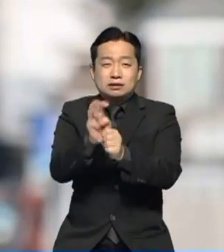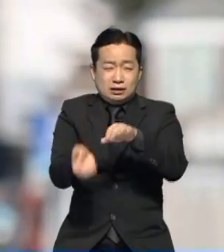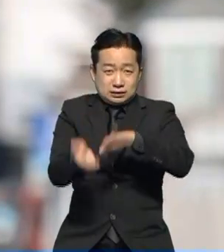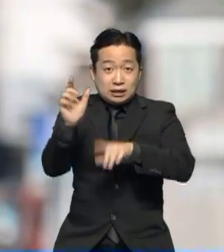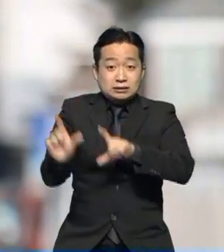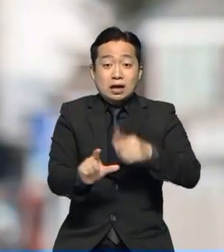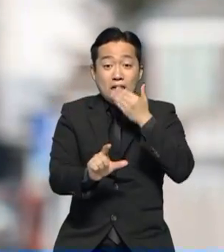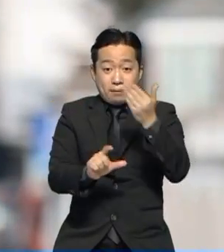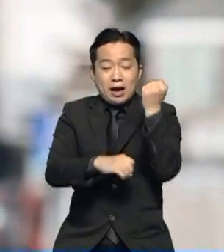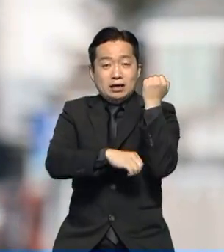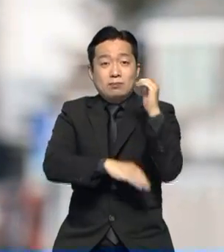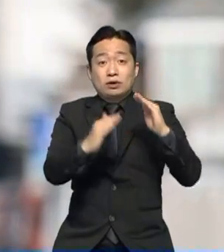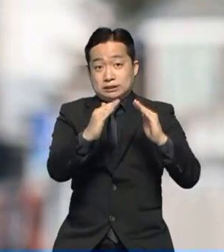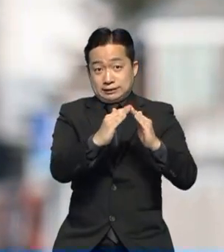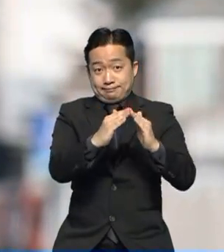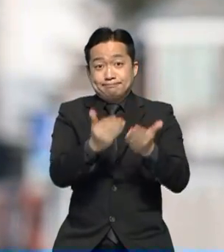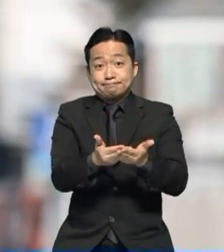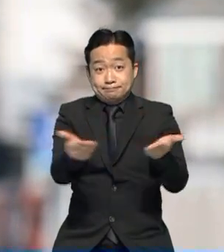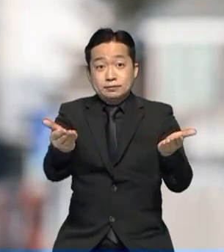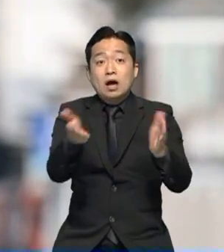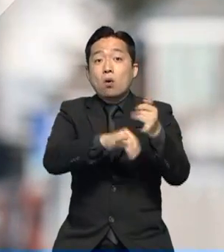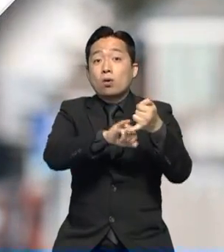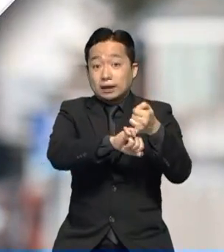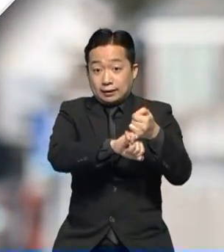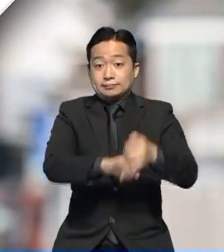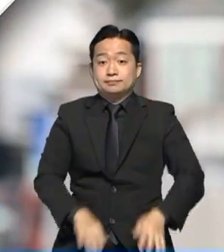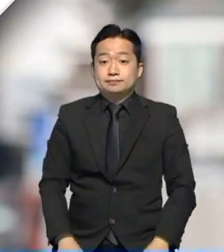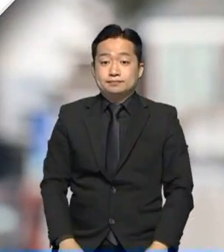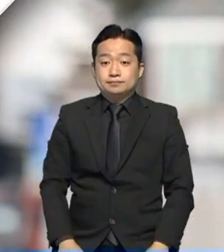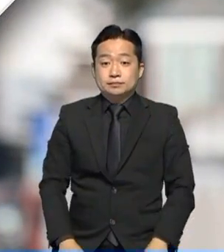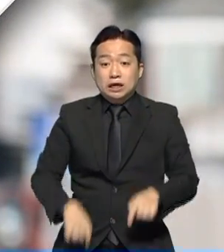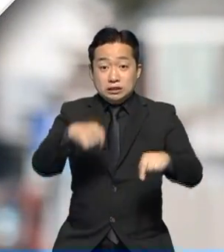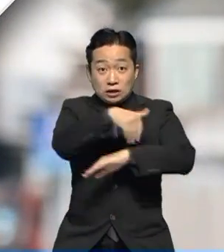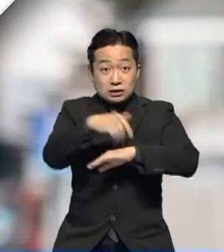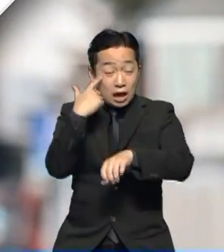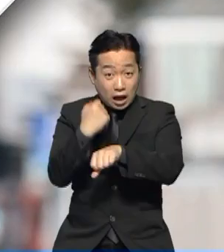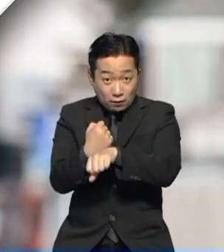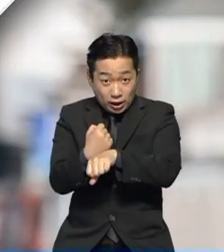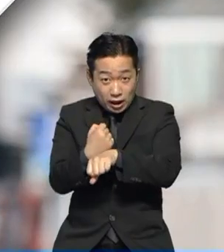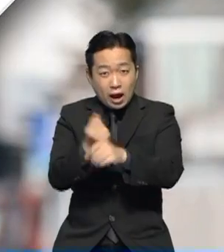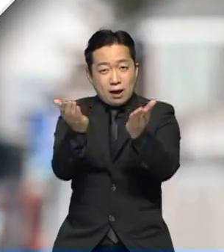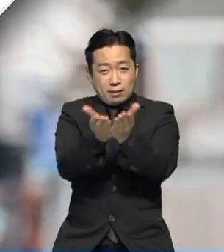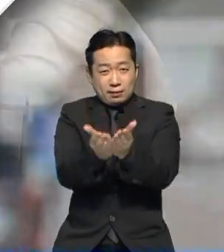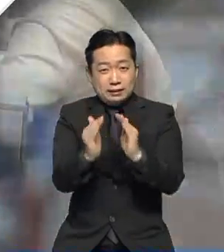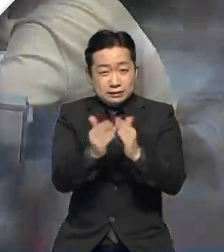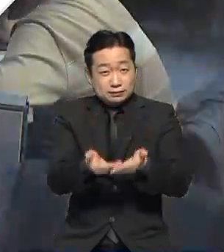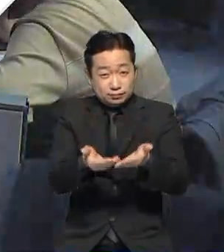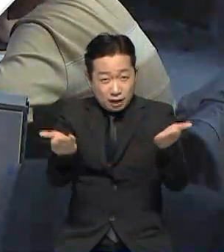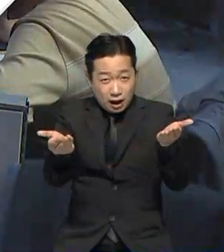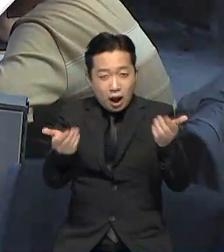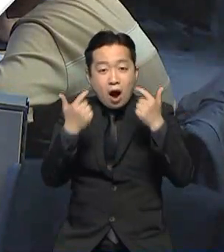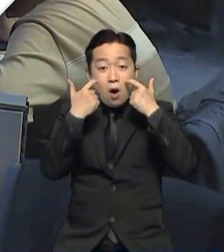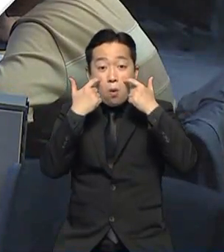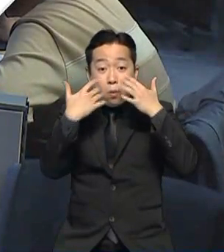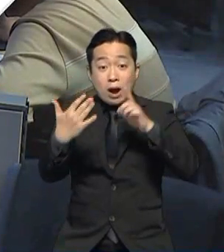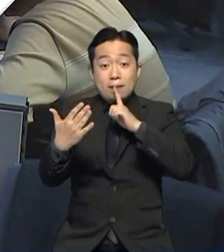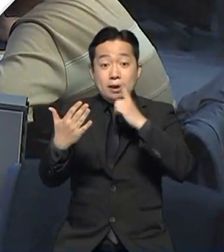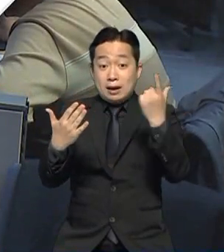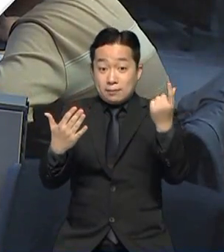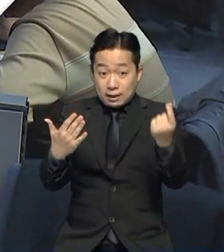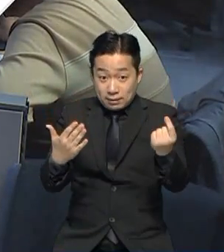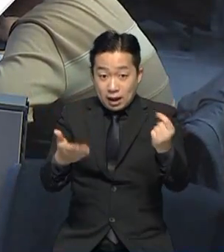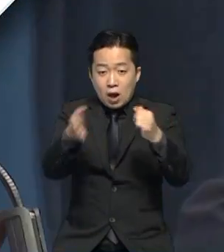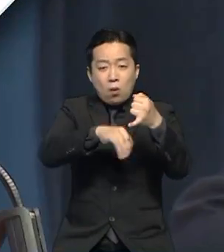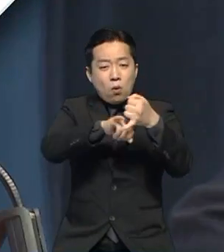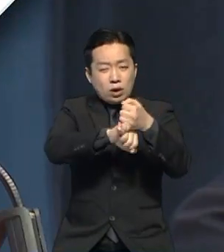있는 기본주택으로 공급하겠다는 겁니다. 정책학회는 맞춤형 주택 공급 계획이 뚜렷하다면서